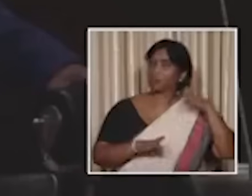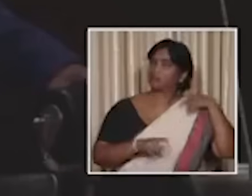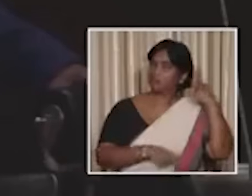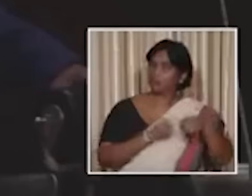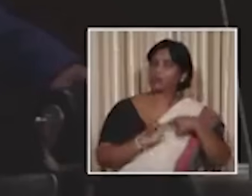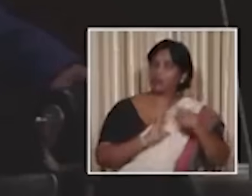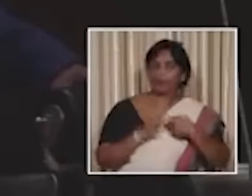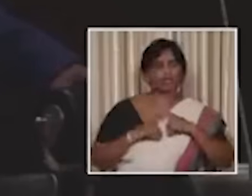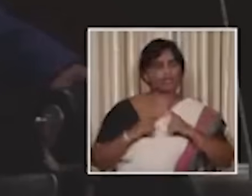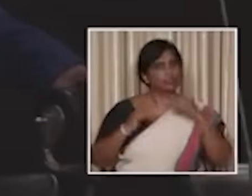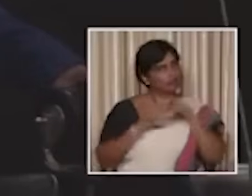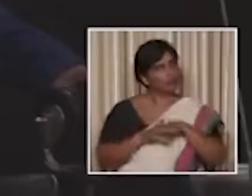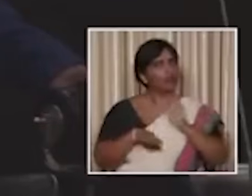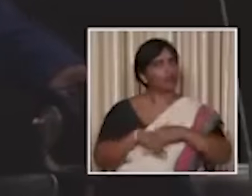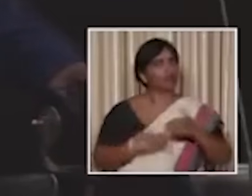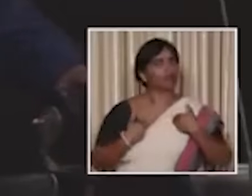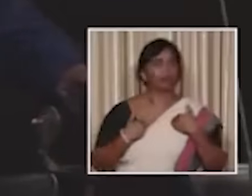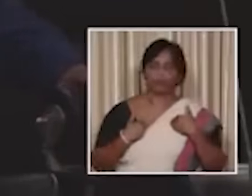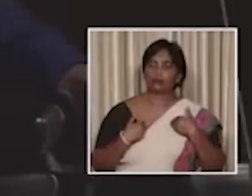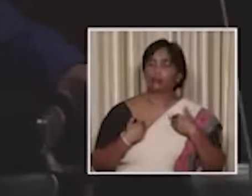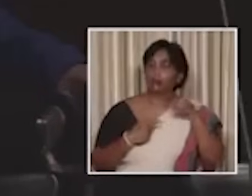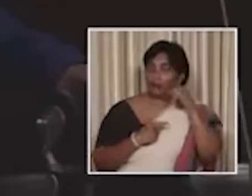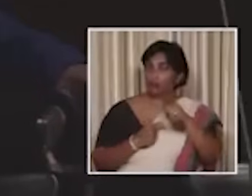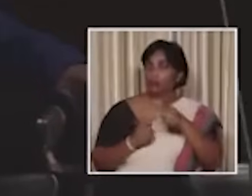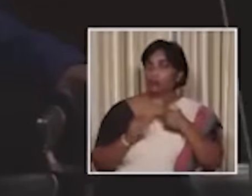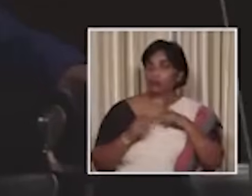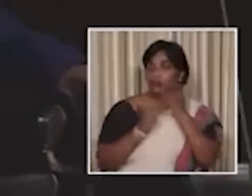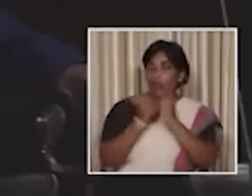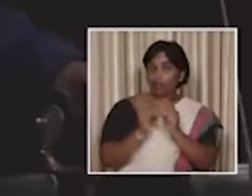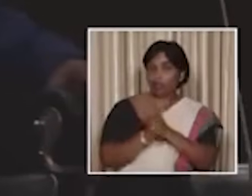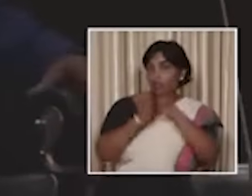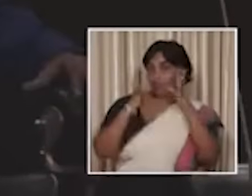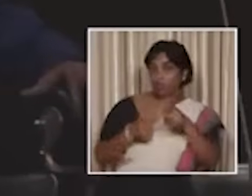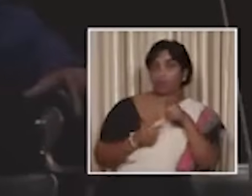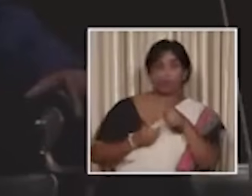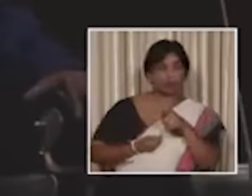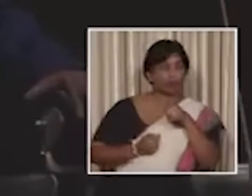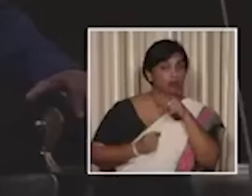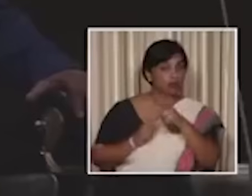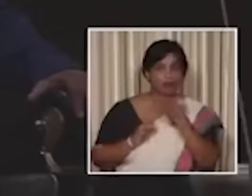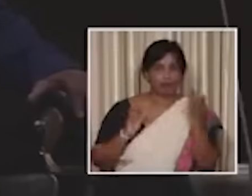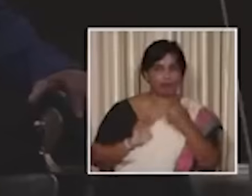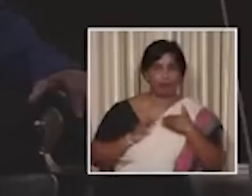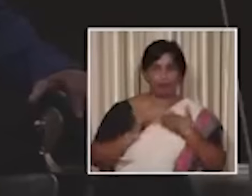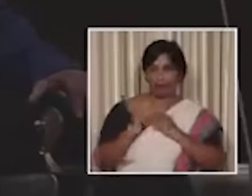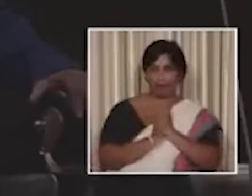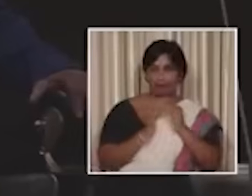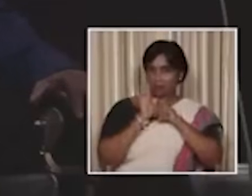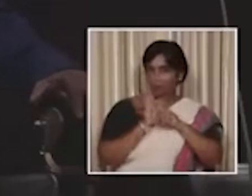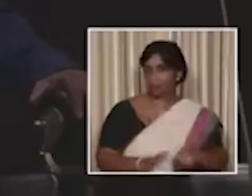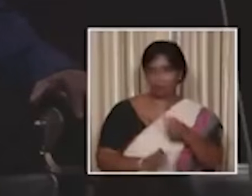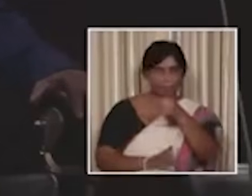தீர்க்கப்பட வேண்டும் என குறிப்பிட்டதாகவும், ஆனால் இதுவரையில் இன பிரச்சனையை ஜனாதிபதியால் தீர்க்க முடியவில்லை எனவும் குறிப்பிட்டிருக்கின்றார்.